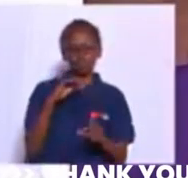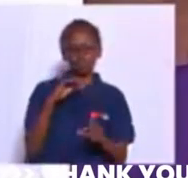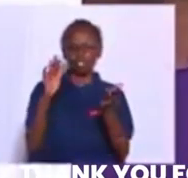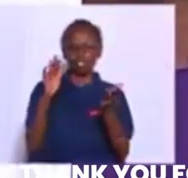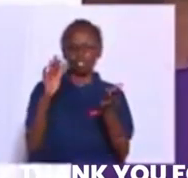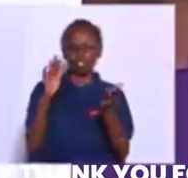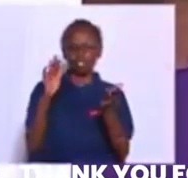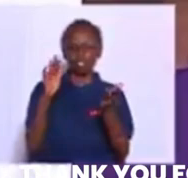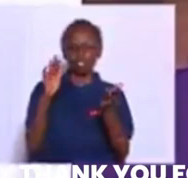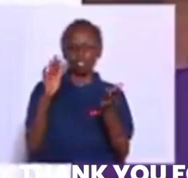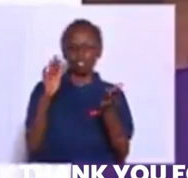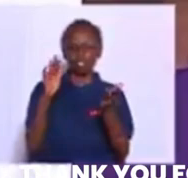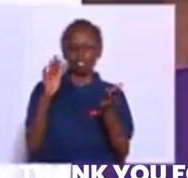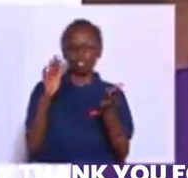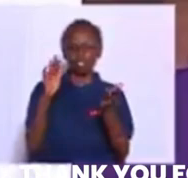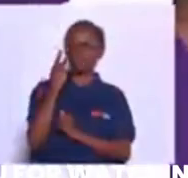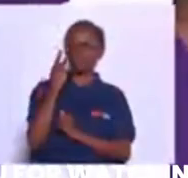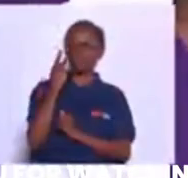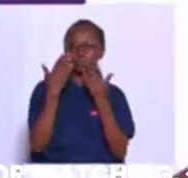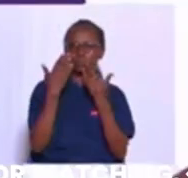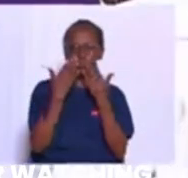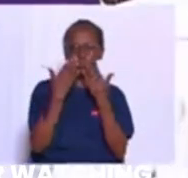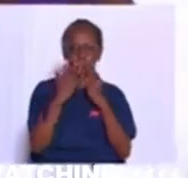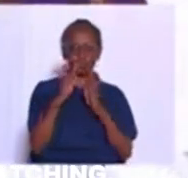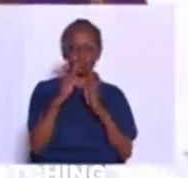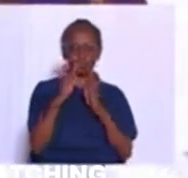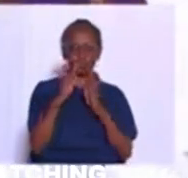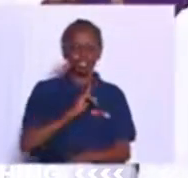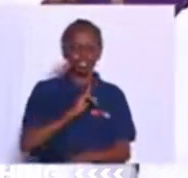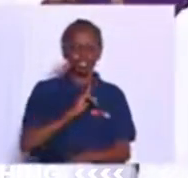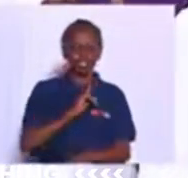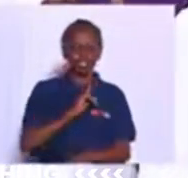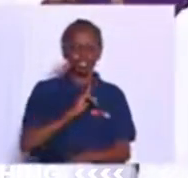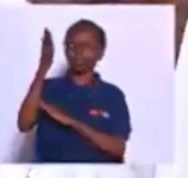Utukufu wake tukauona.